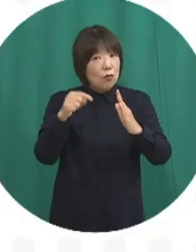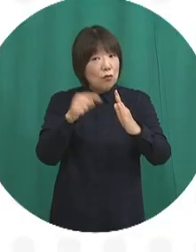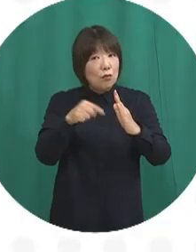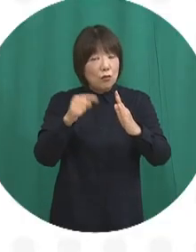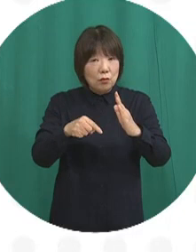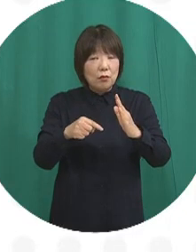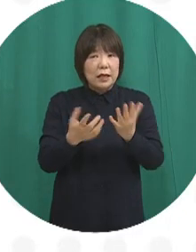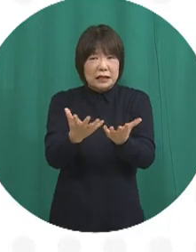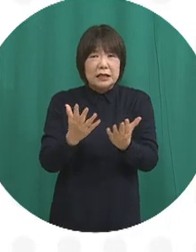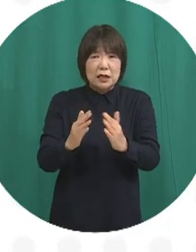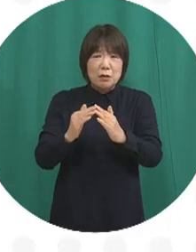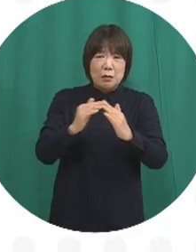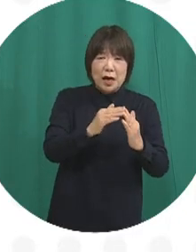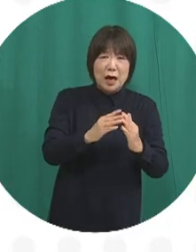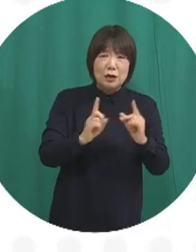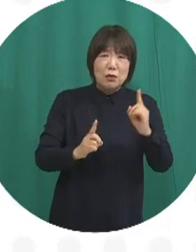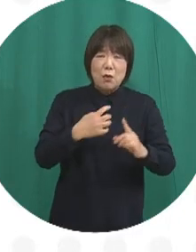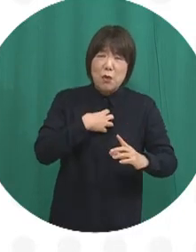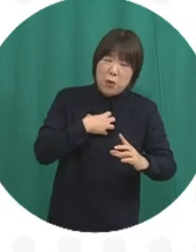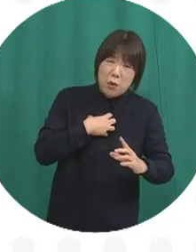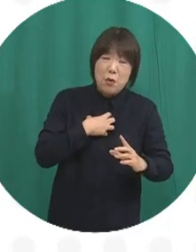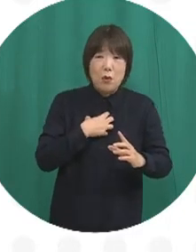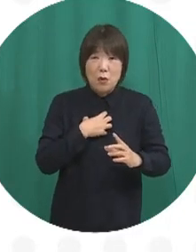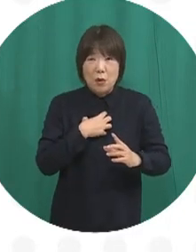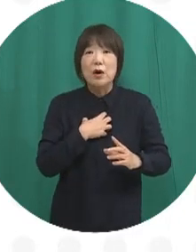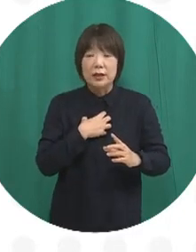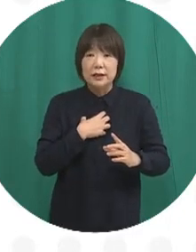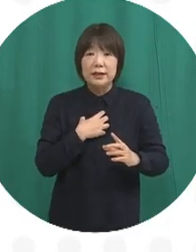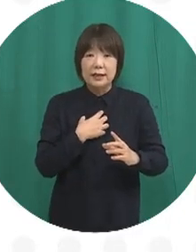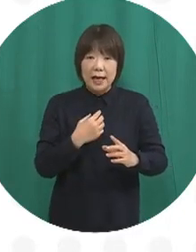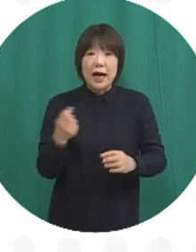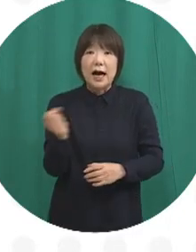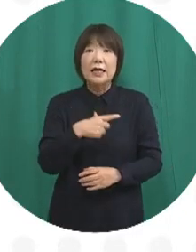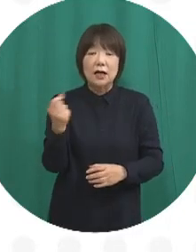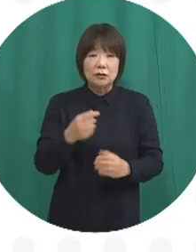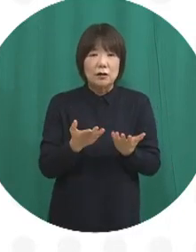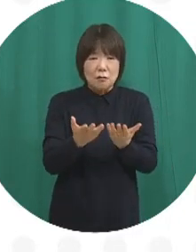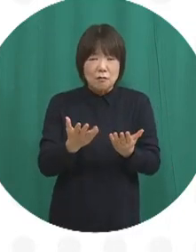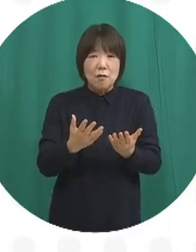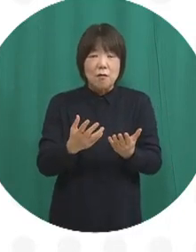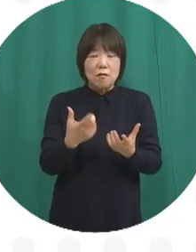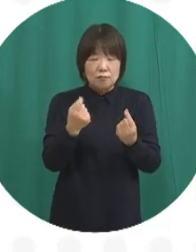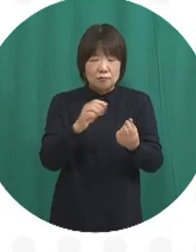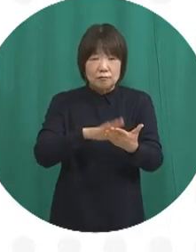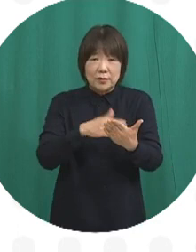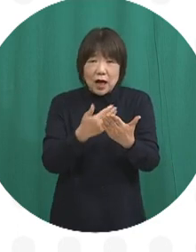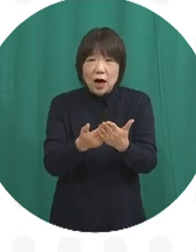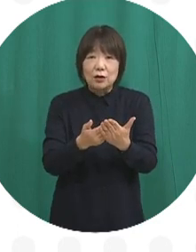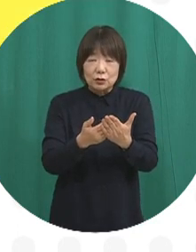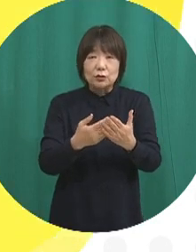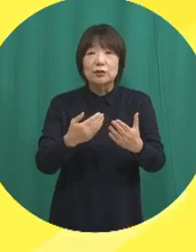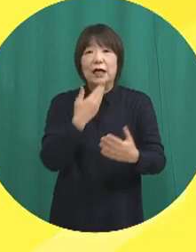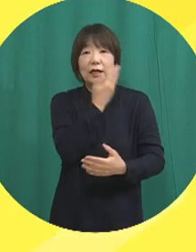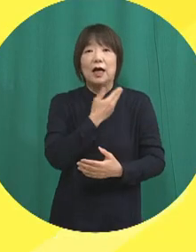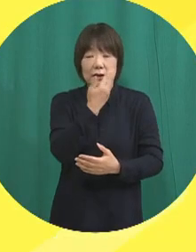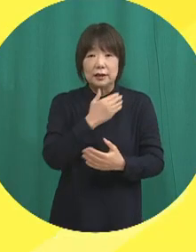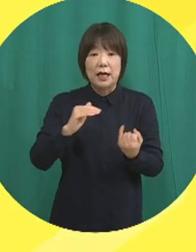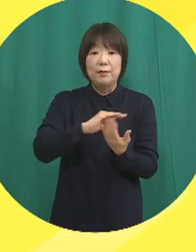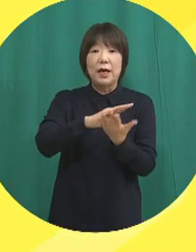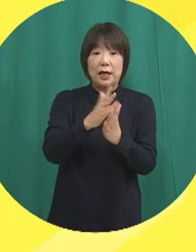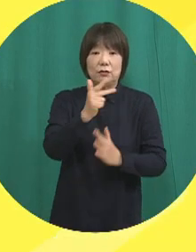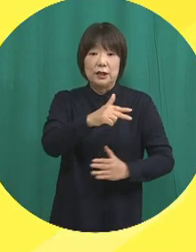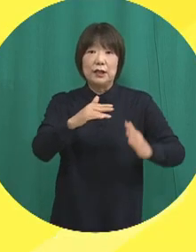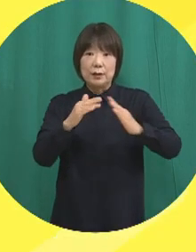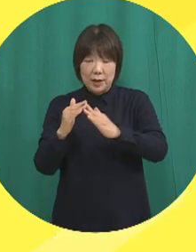地震による倒壊の危険性が高いため早期に耐震化を進める必要があり、愛媛県内の市町